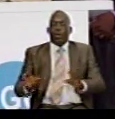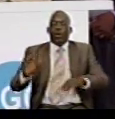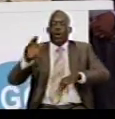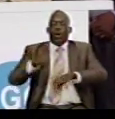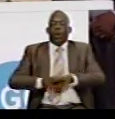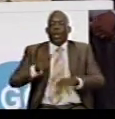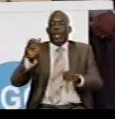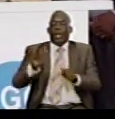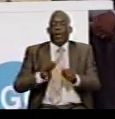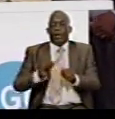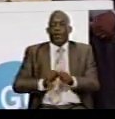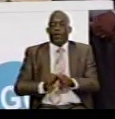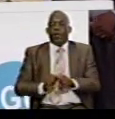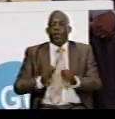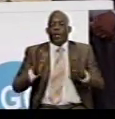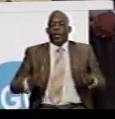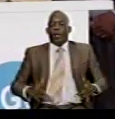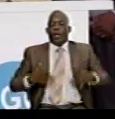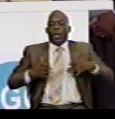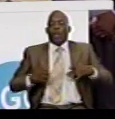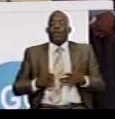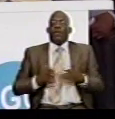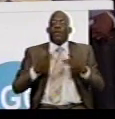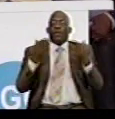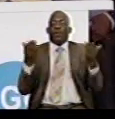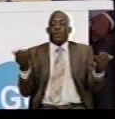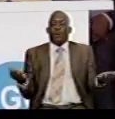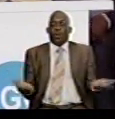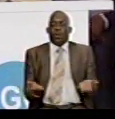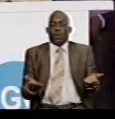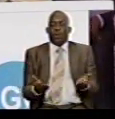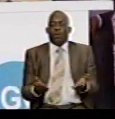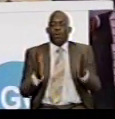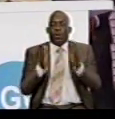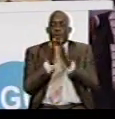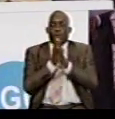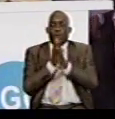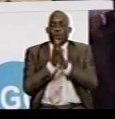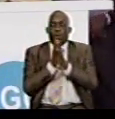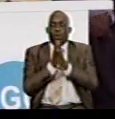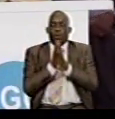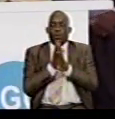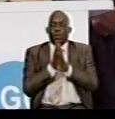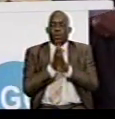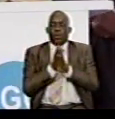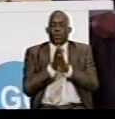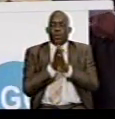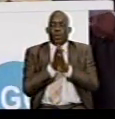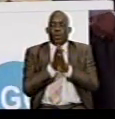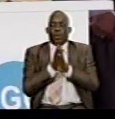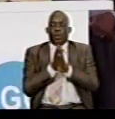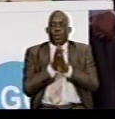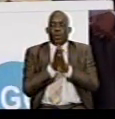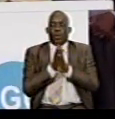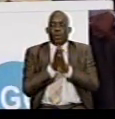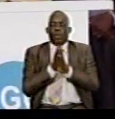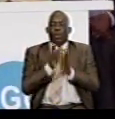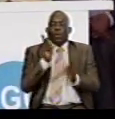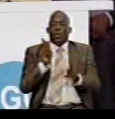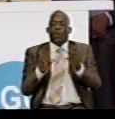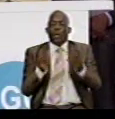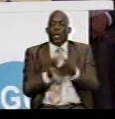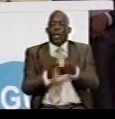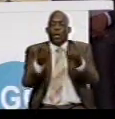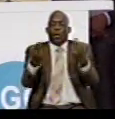present here. Dans chaque personne présente ici. People of God pray. Peuple de Dieu priant. The people we have conveyed them from our regions. Le peuple que